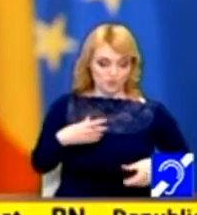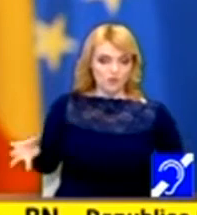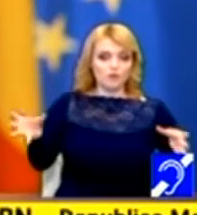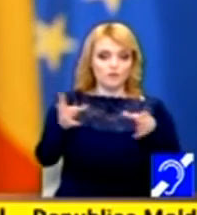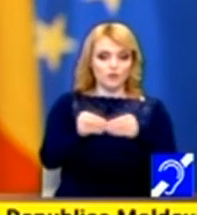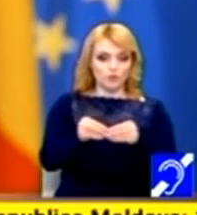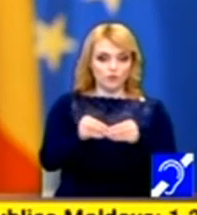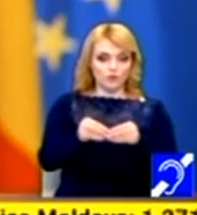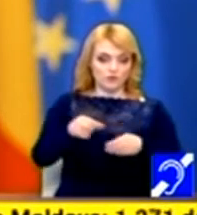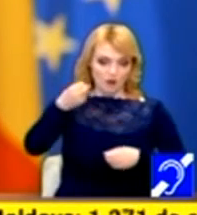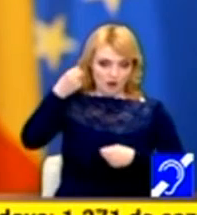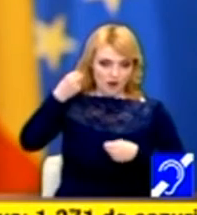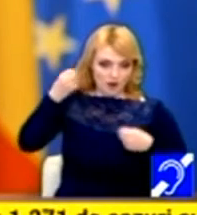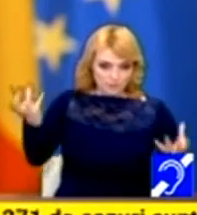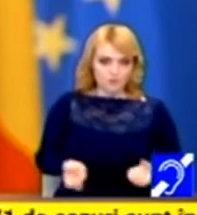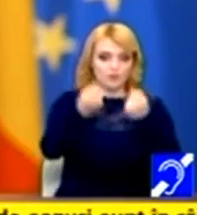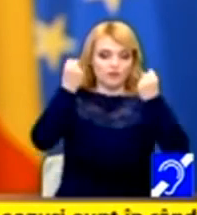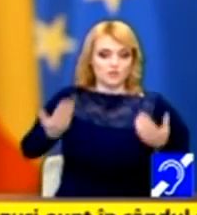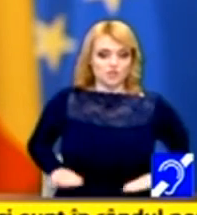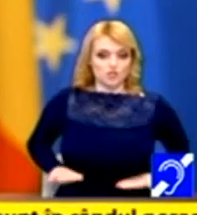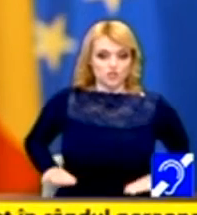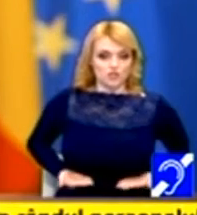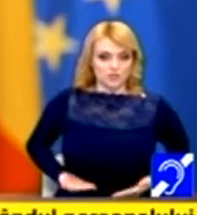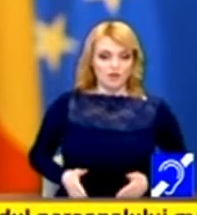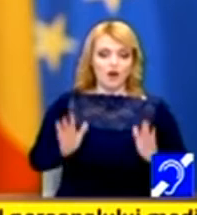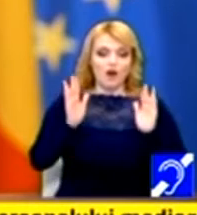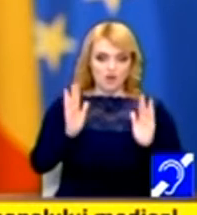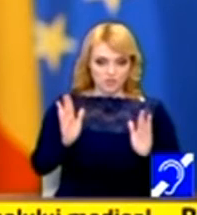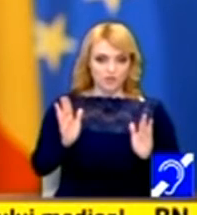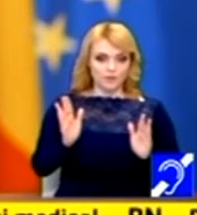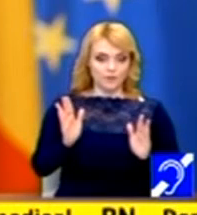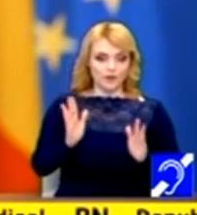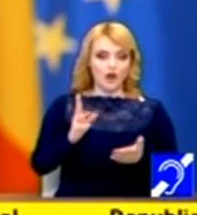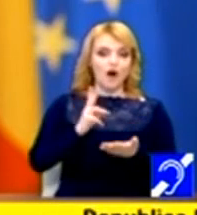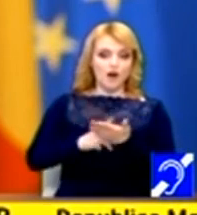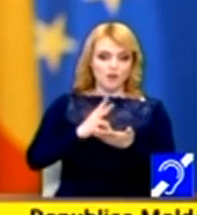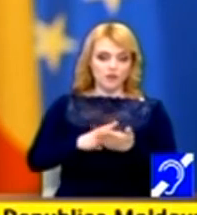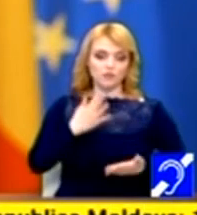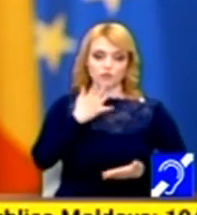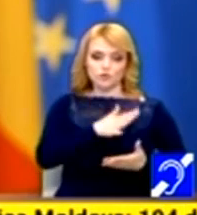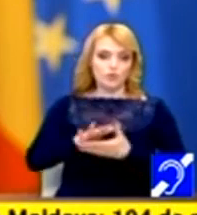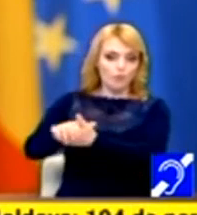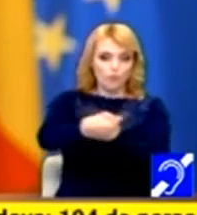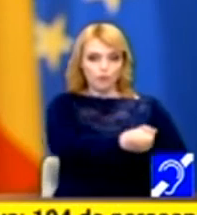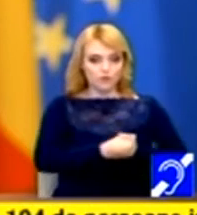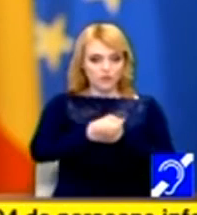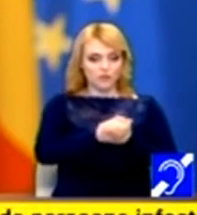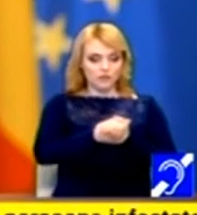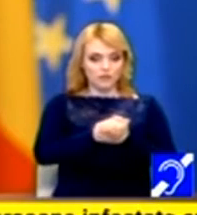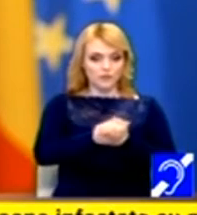împreună am salvat vieți. Așa arată o națiune puternică și